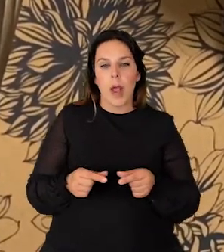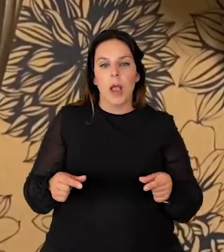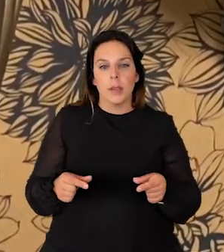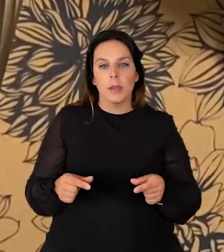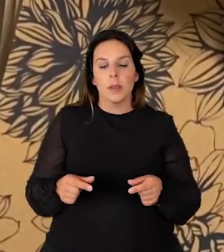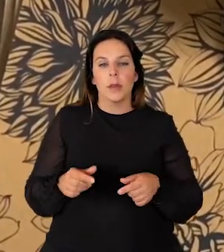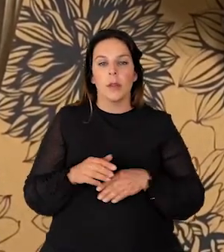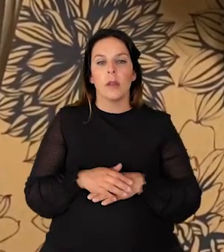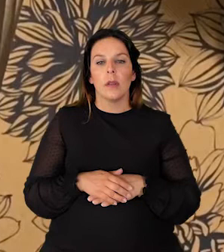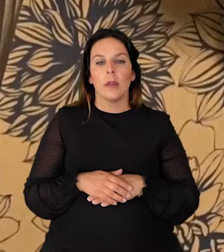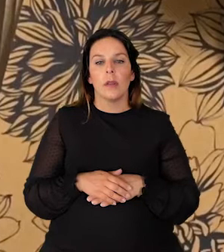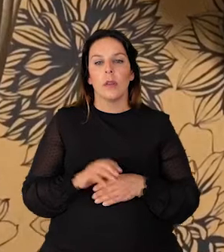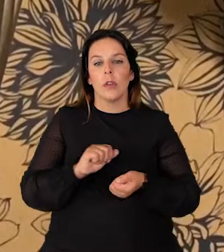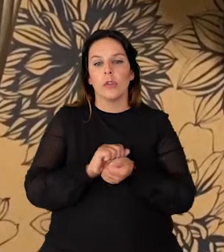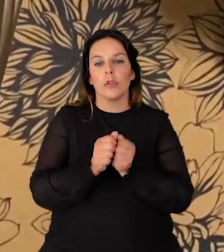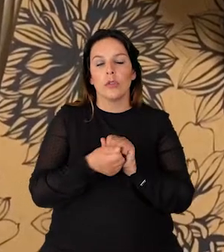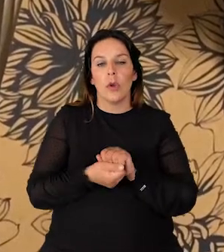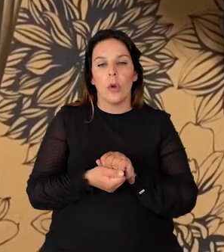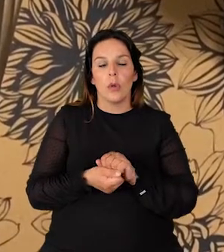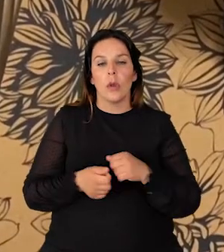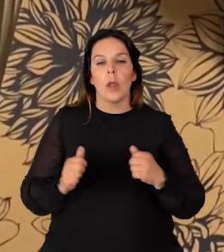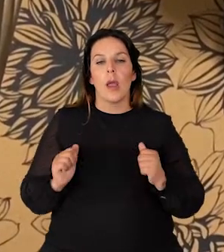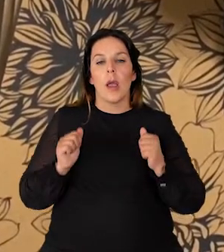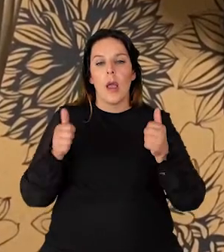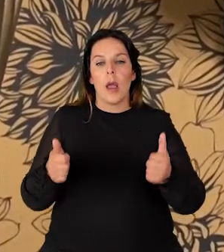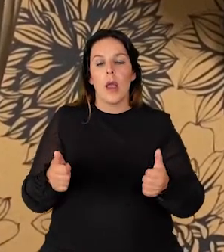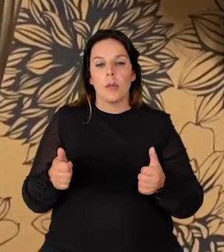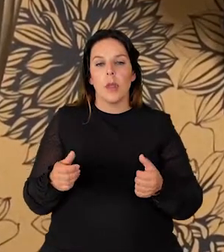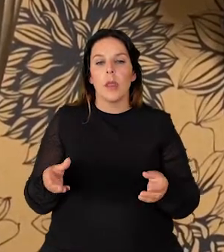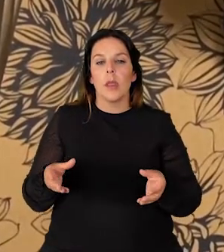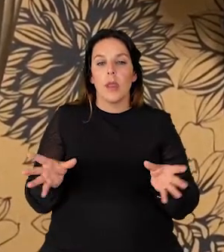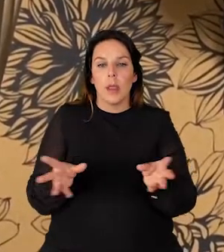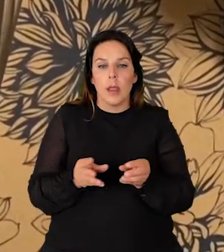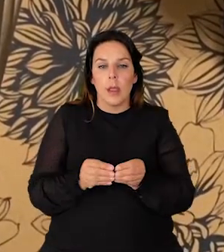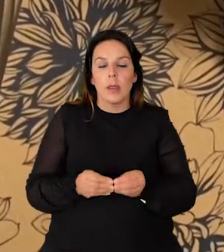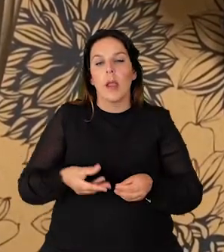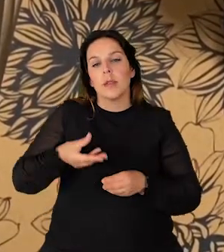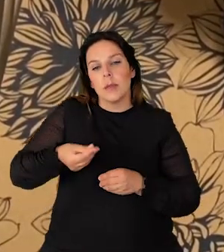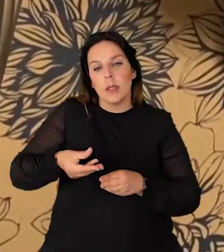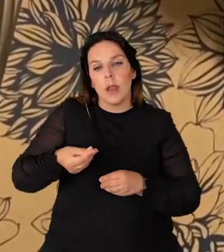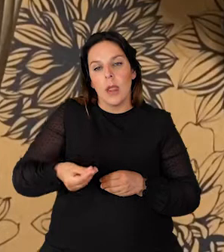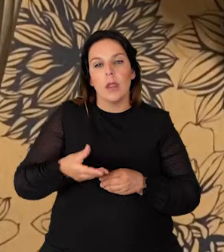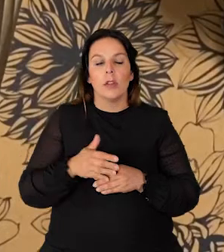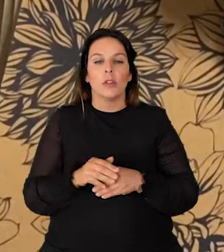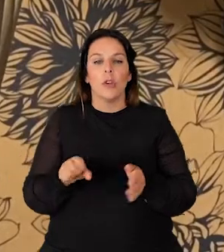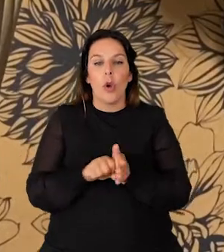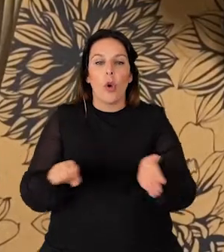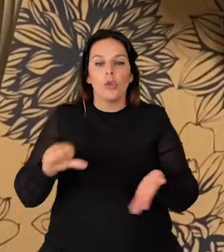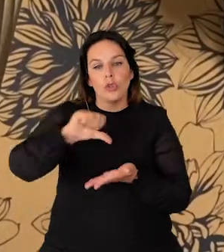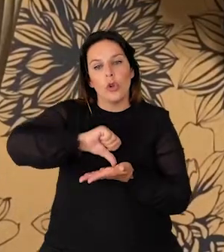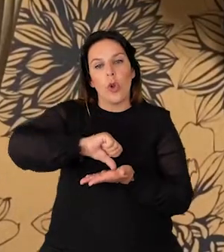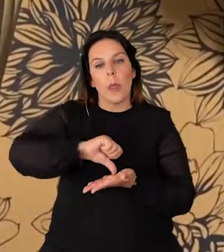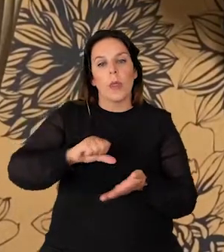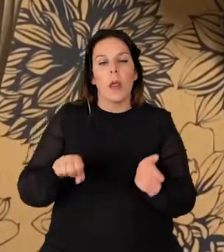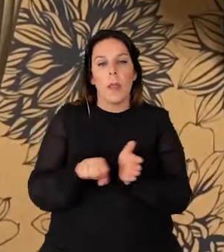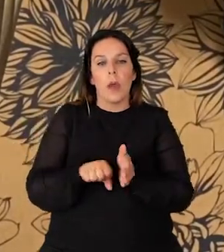nie jako dekoracja, tylko jako element konstrukcyjny. Będziemy je po prostu przyklejać od